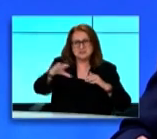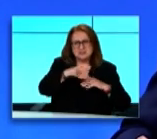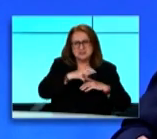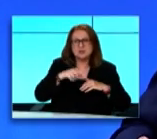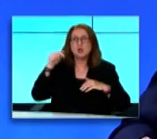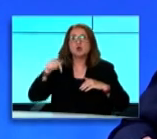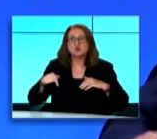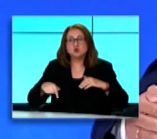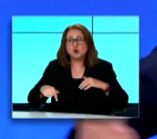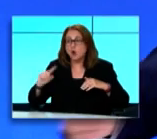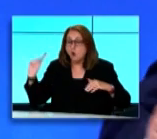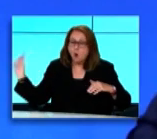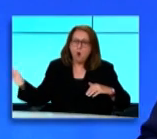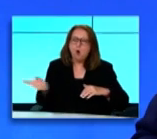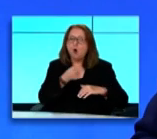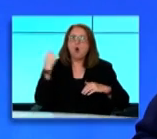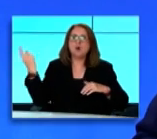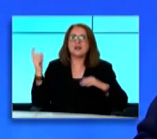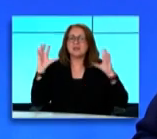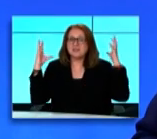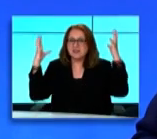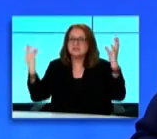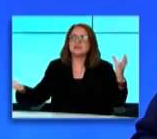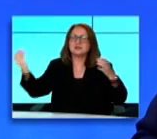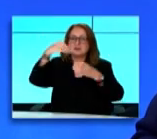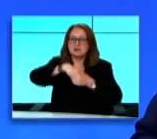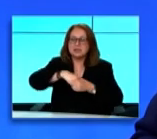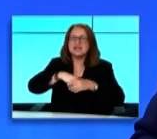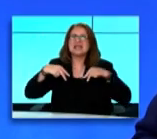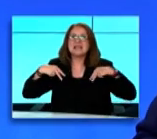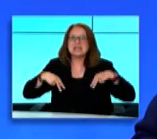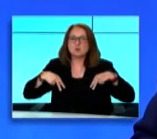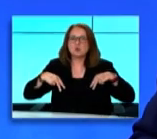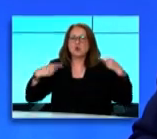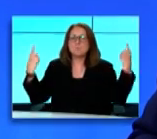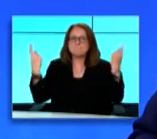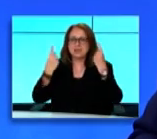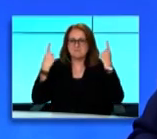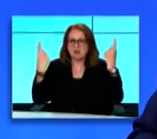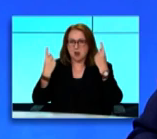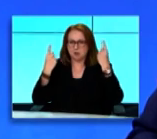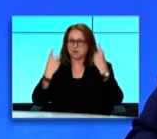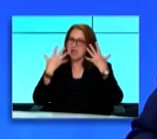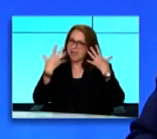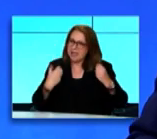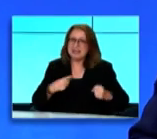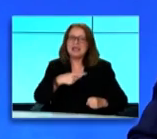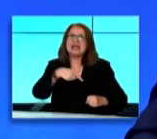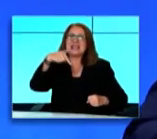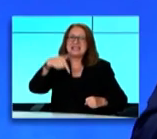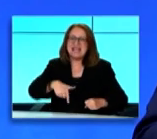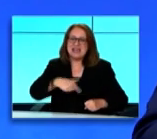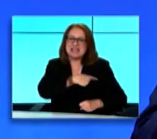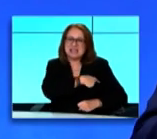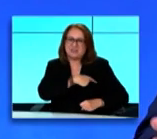ότι πια όλη η δασική πολιτική συγκεντρώνεται στο Υπουργείο Περιβάλλοντος κάτω από τη Γενική Διεύθυνση Δασών. Και ότι οι αρμοδιότητες